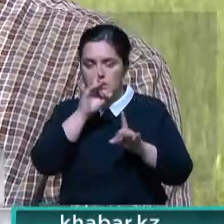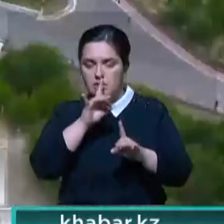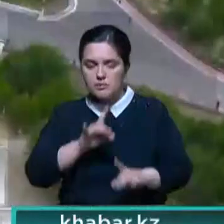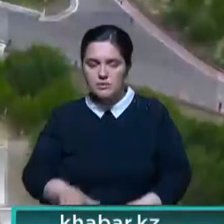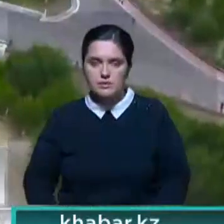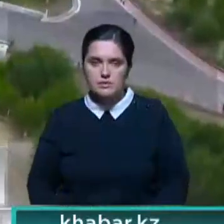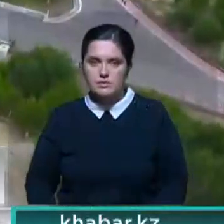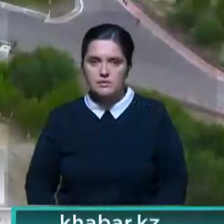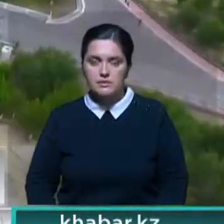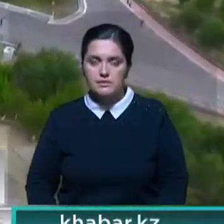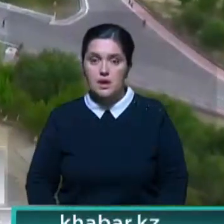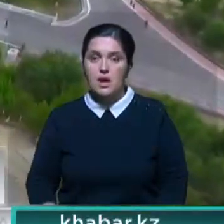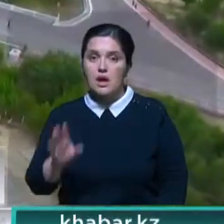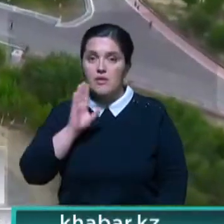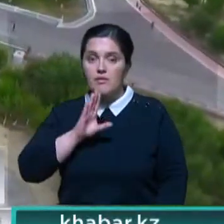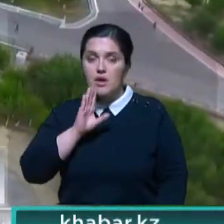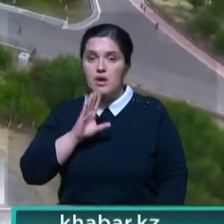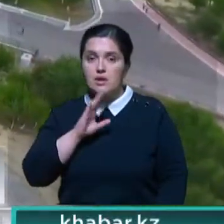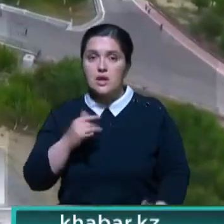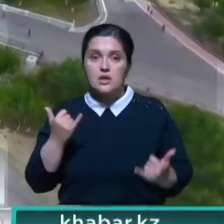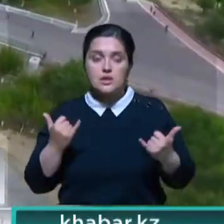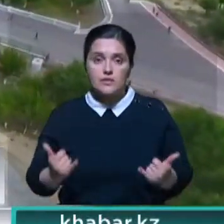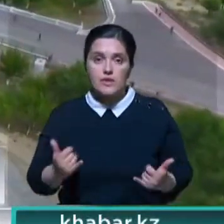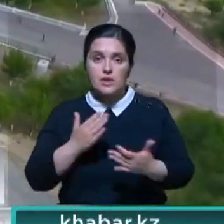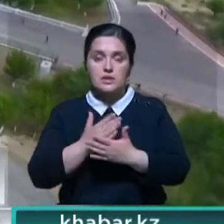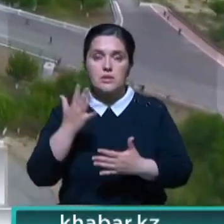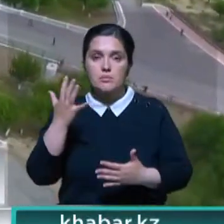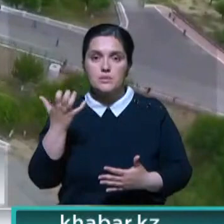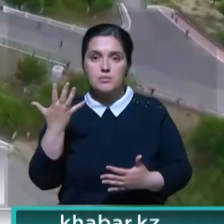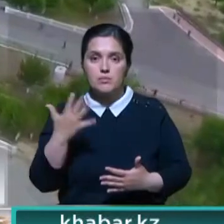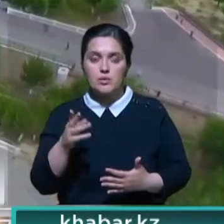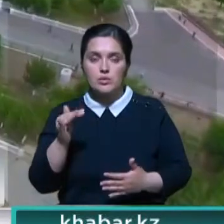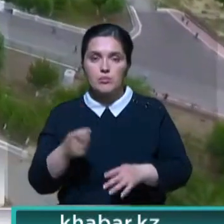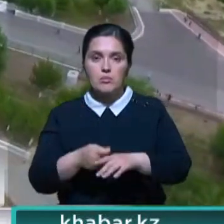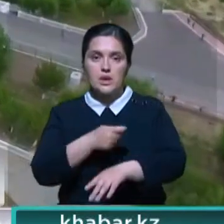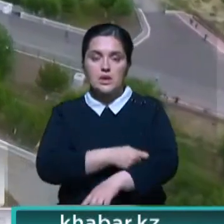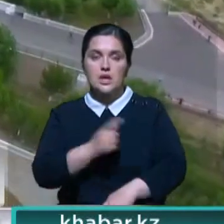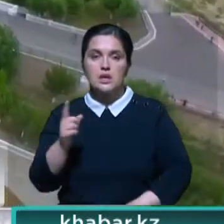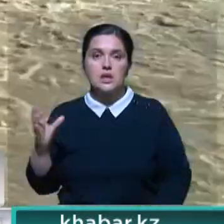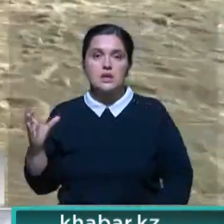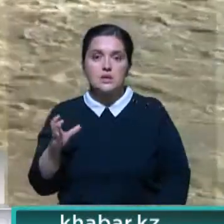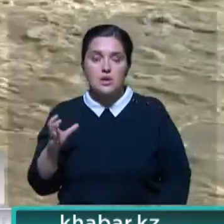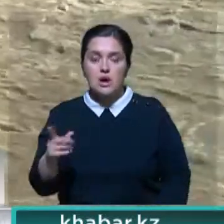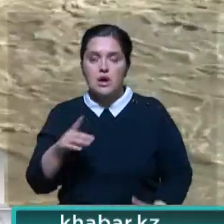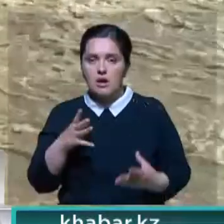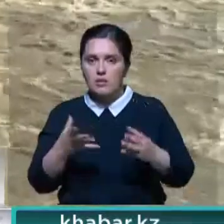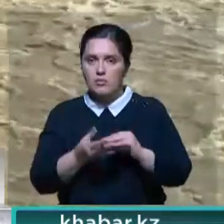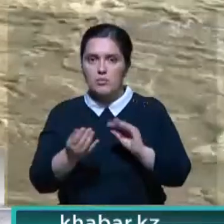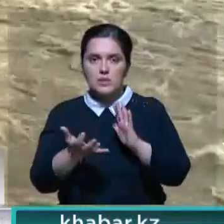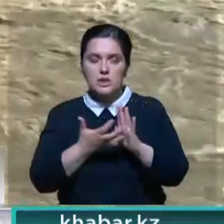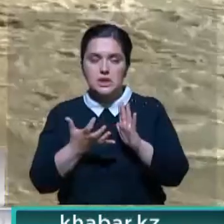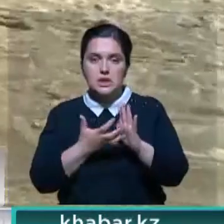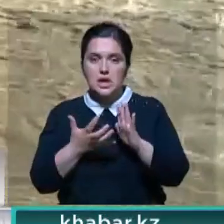будет. Попуски воды в регион сегодня составляют 550 кубометров в секунду. Однако этого объема